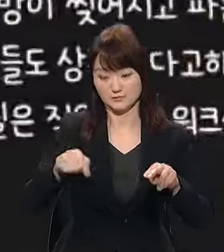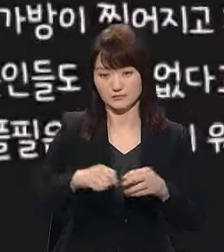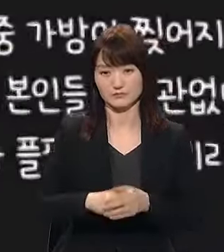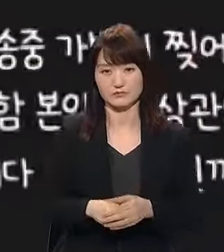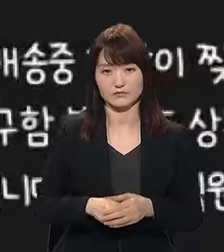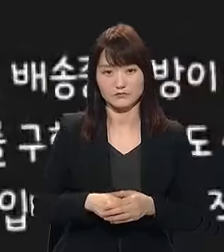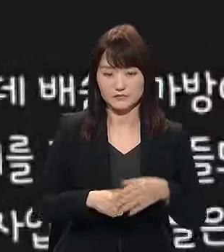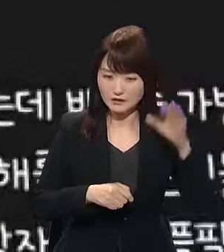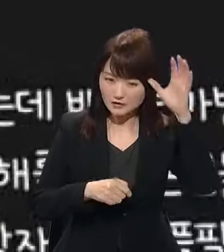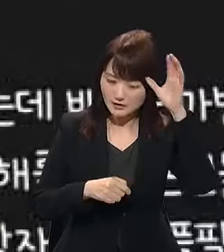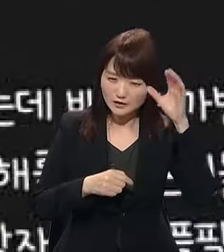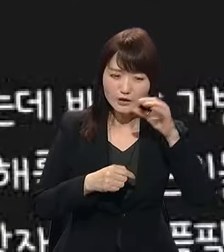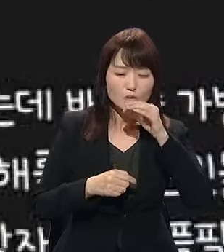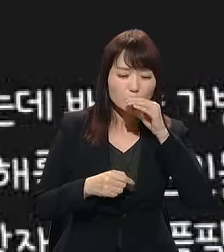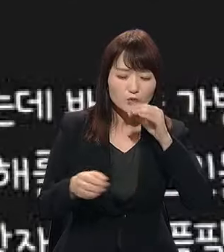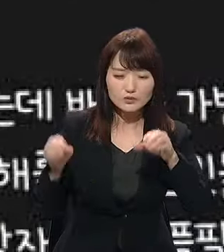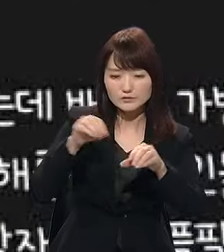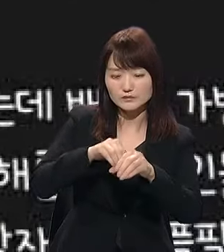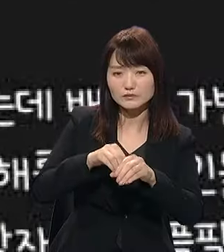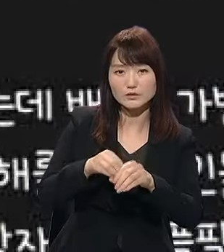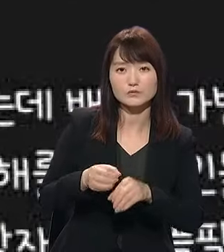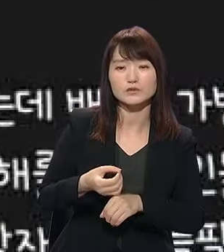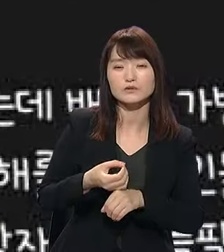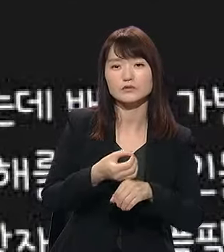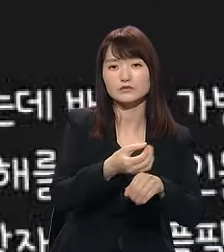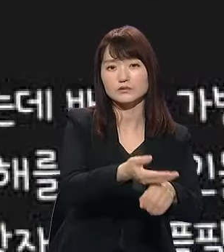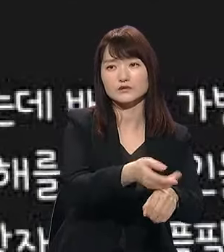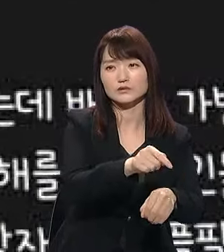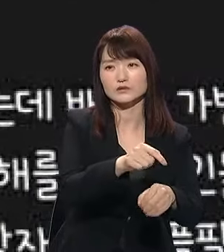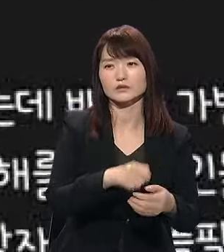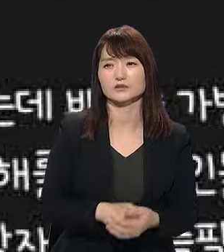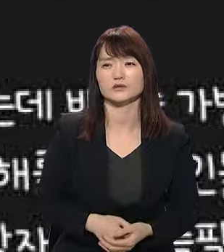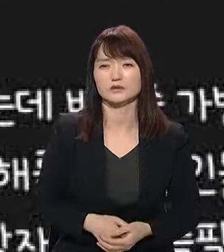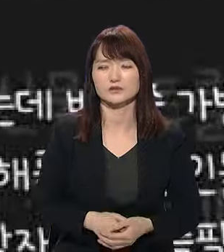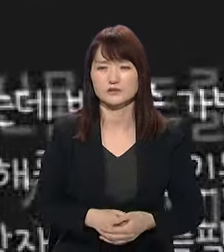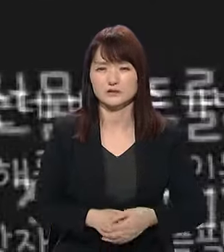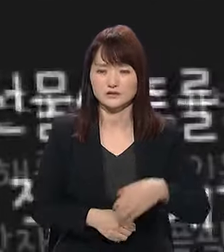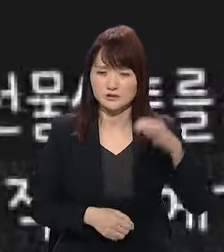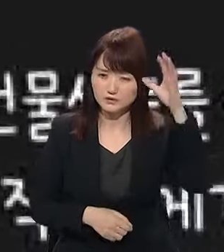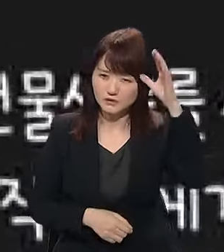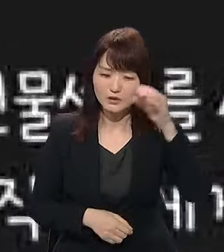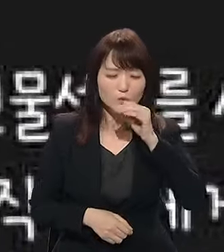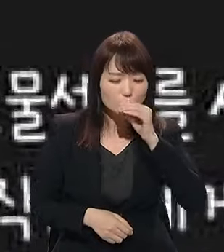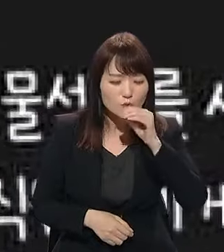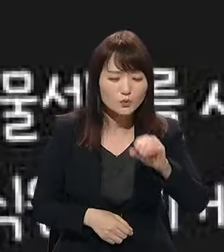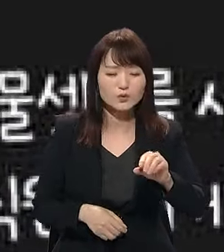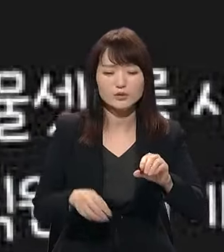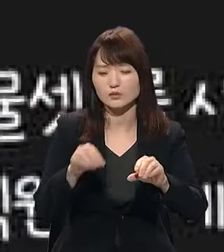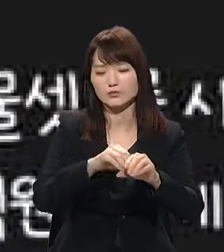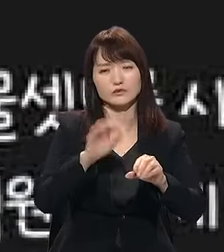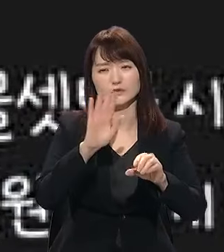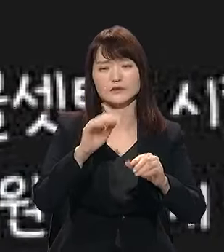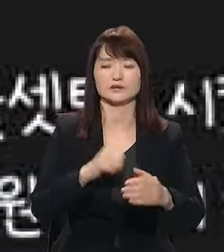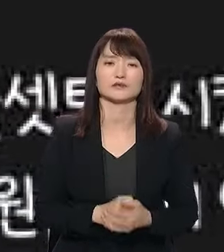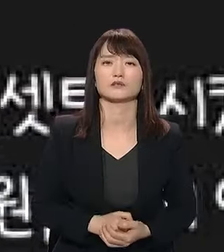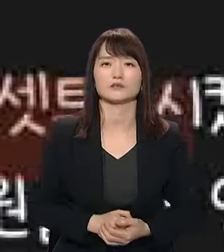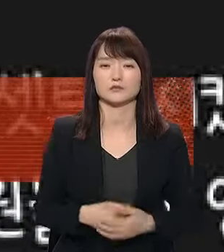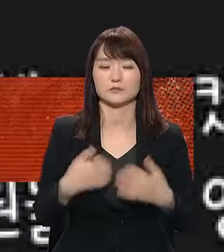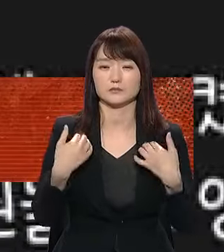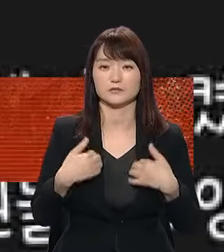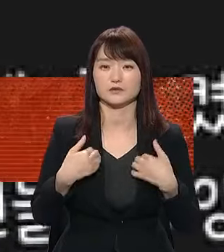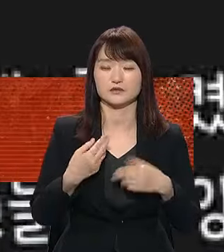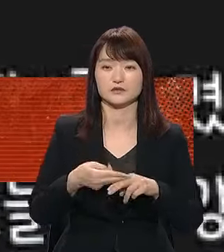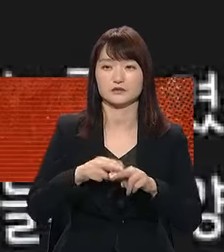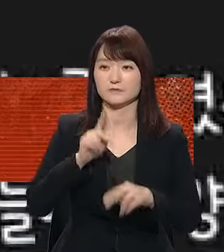강아지 배변 봉투에 담아서 줬다는 그런 내용이 있었는데 아 그게 배변봉투가 아니었고 어떻게 된 거냐면 명절 선물을 주문을 했는데